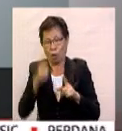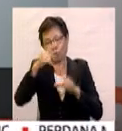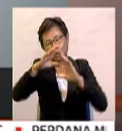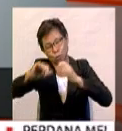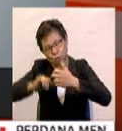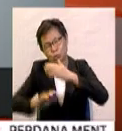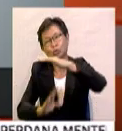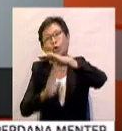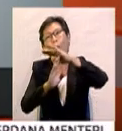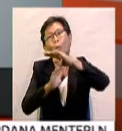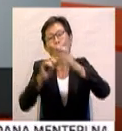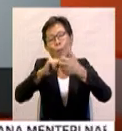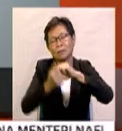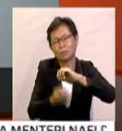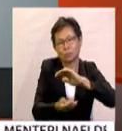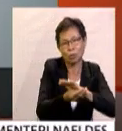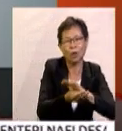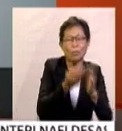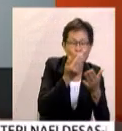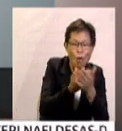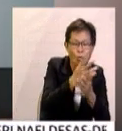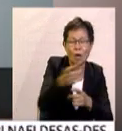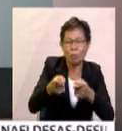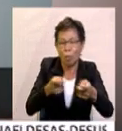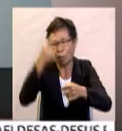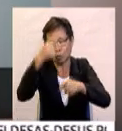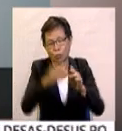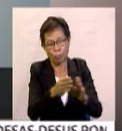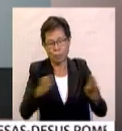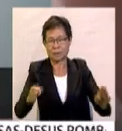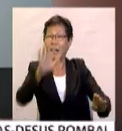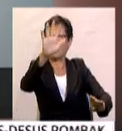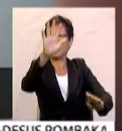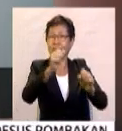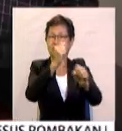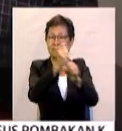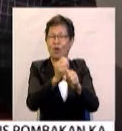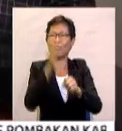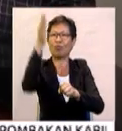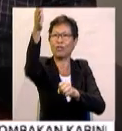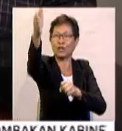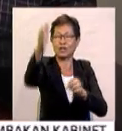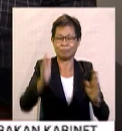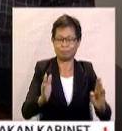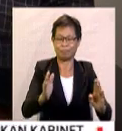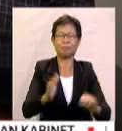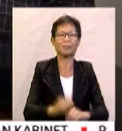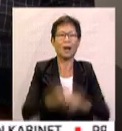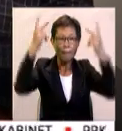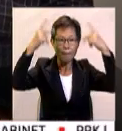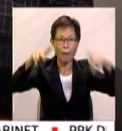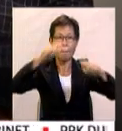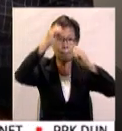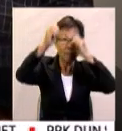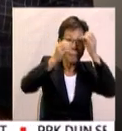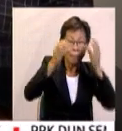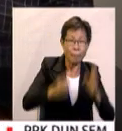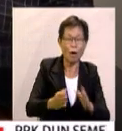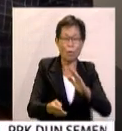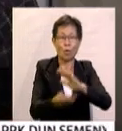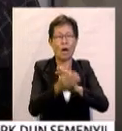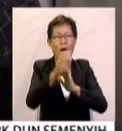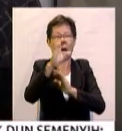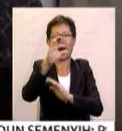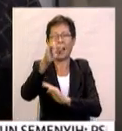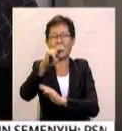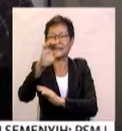menangani masalah rasuah, integriti dan tadbir urus untuk tempoh 5 tahun akan datang. Namun, Presiden Pemerhati Rasuah Malaysia